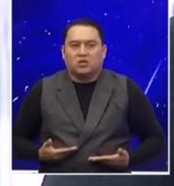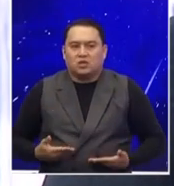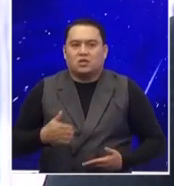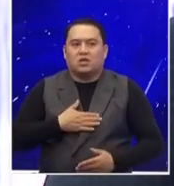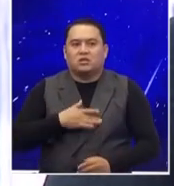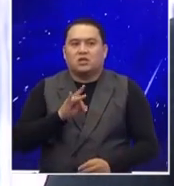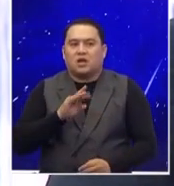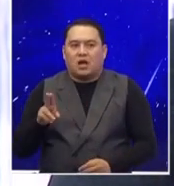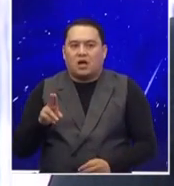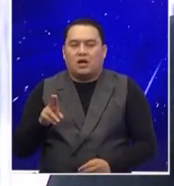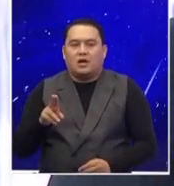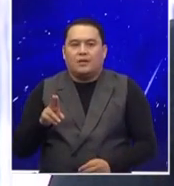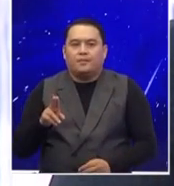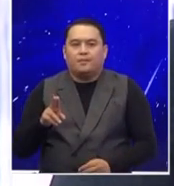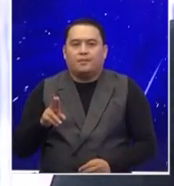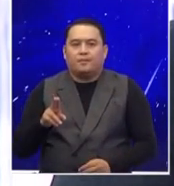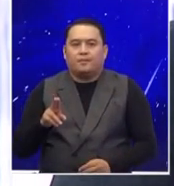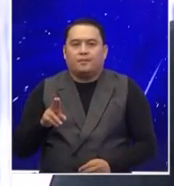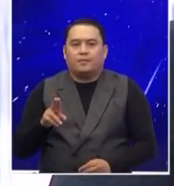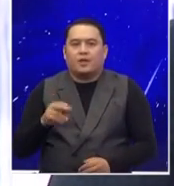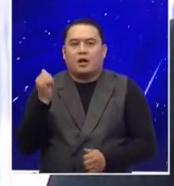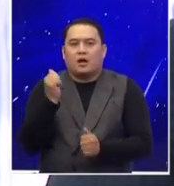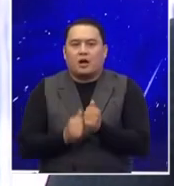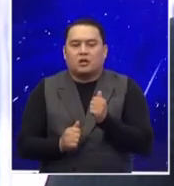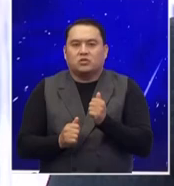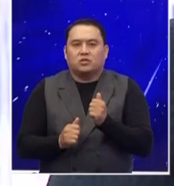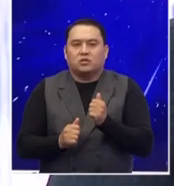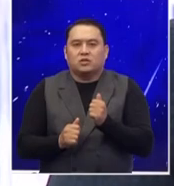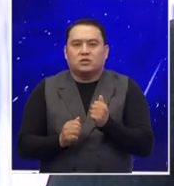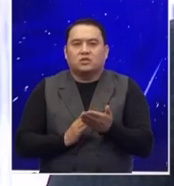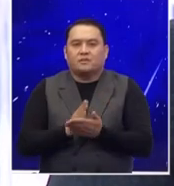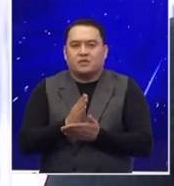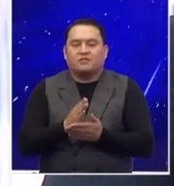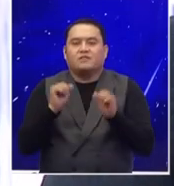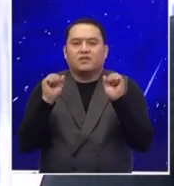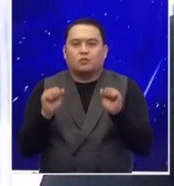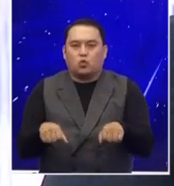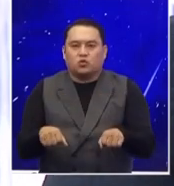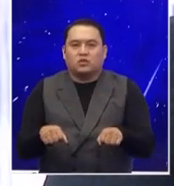нашей республики, граждане, каждый по своей возможности